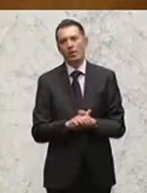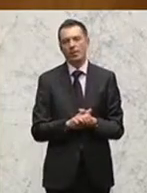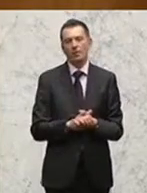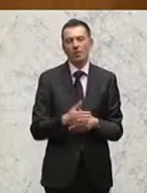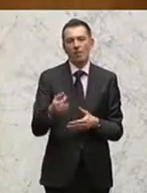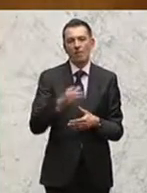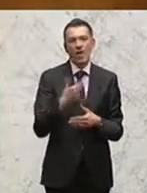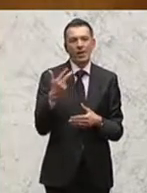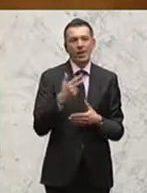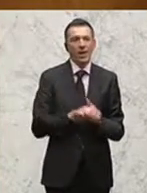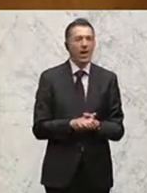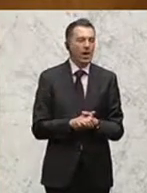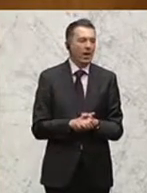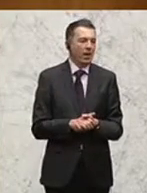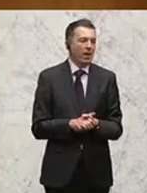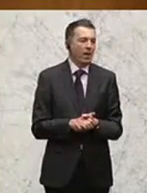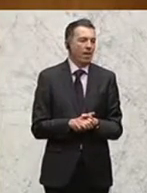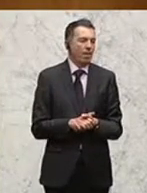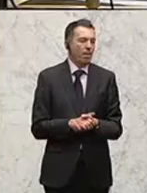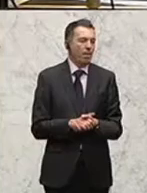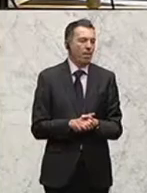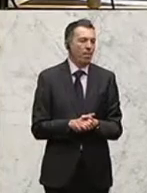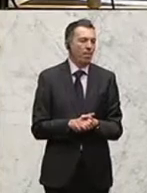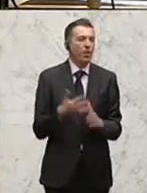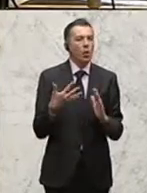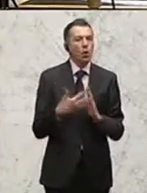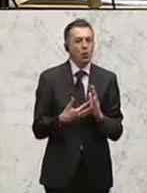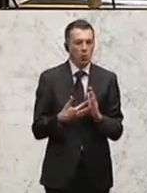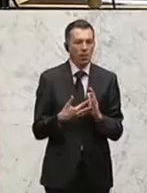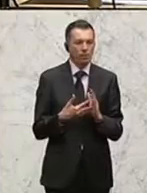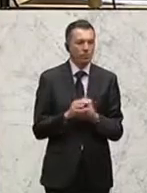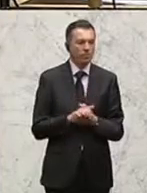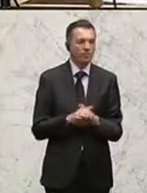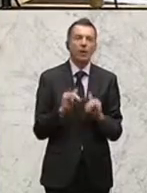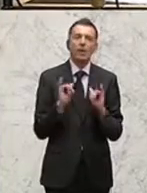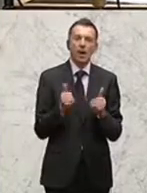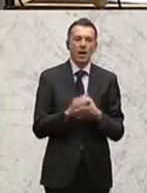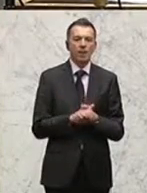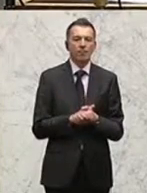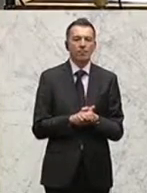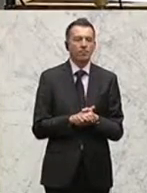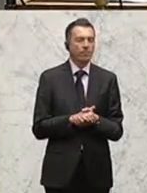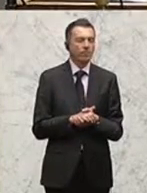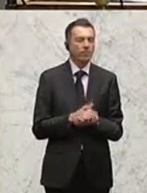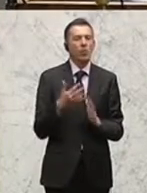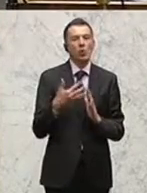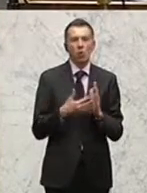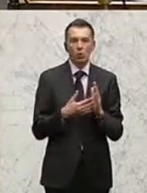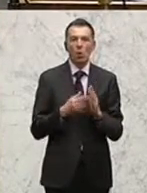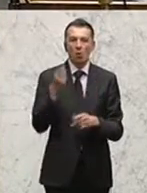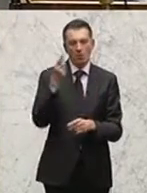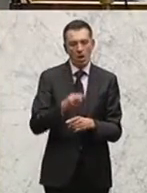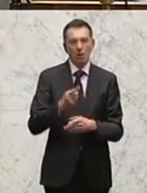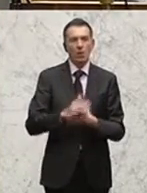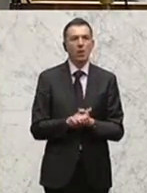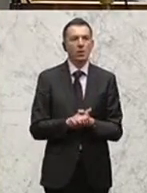3 betreffend der Kontrollen. Ja, hier wurden Kontrollen